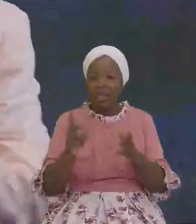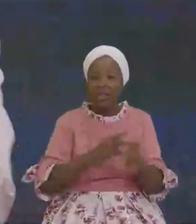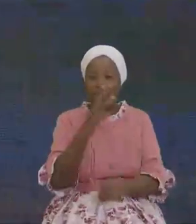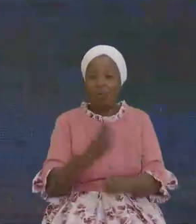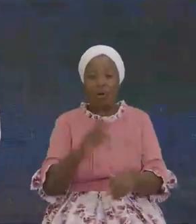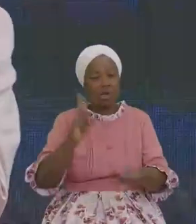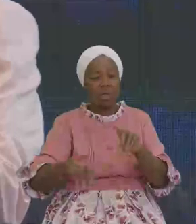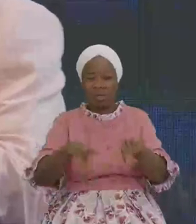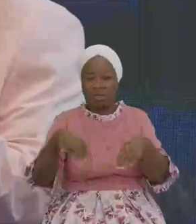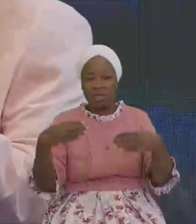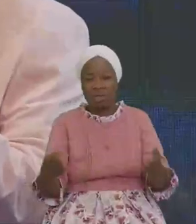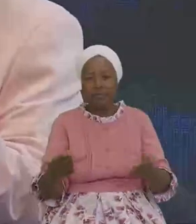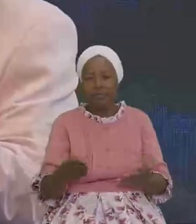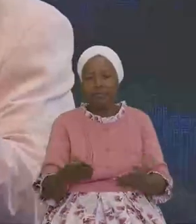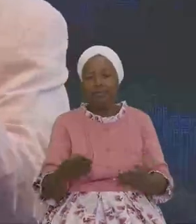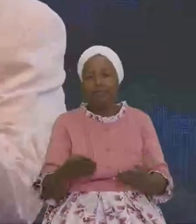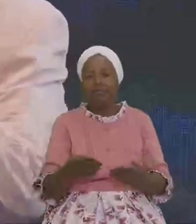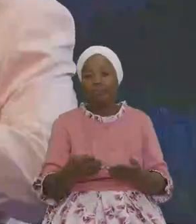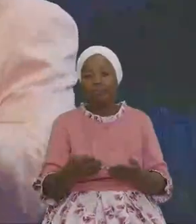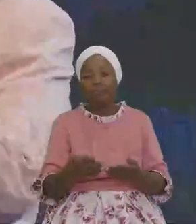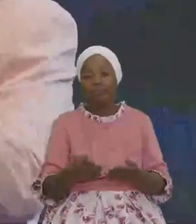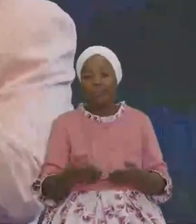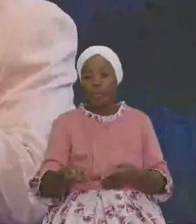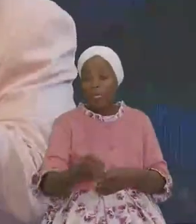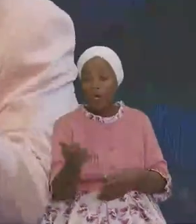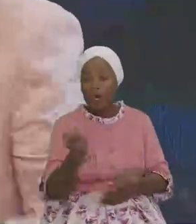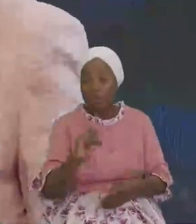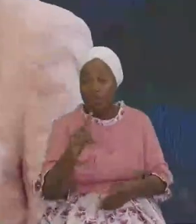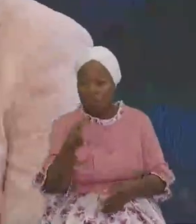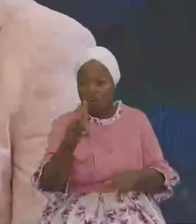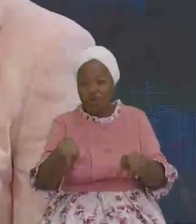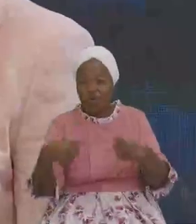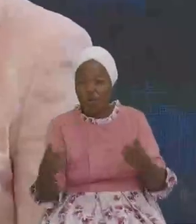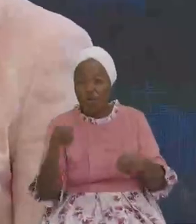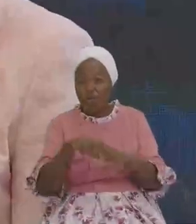La vie de puissance que le monde ne peut pas donner.